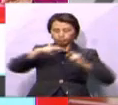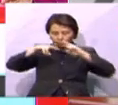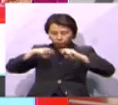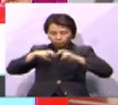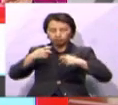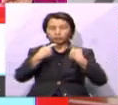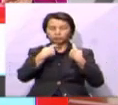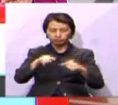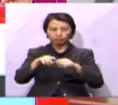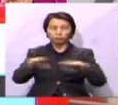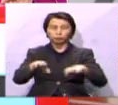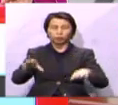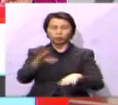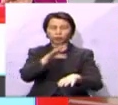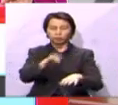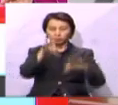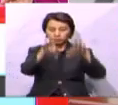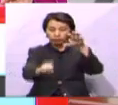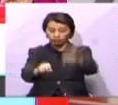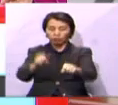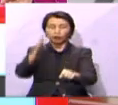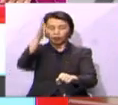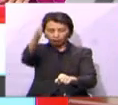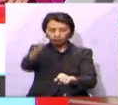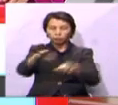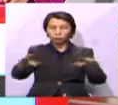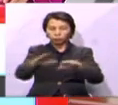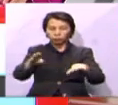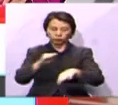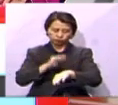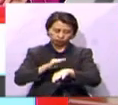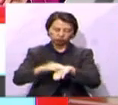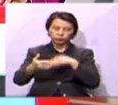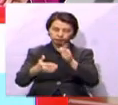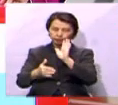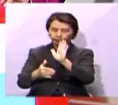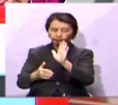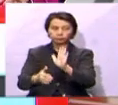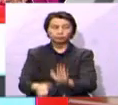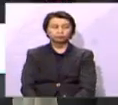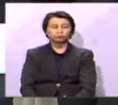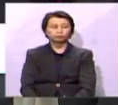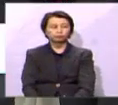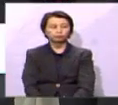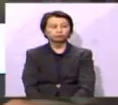masih dijalankan dan tangkapan akan dilakukan dalam waktu terdekat.